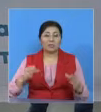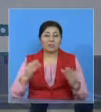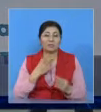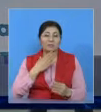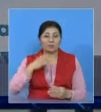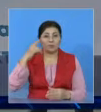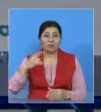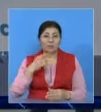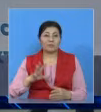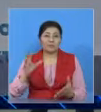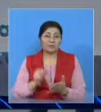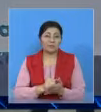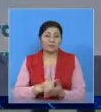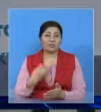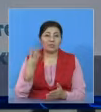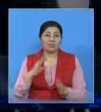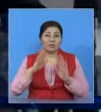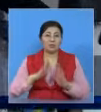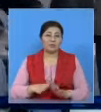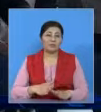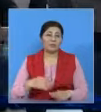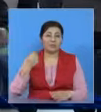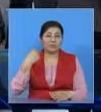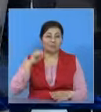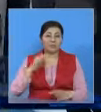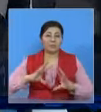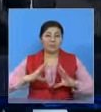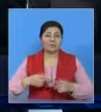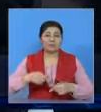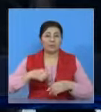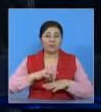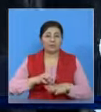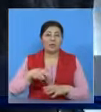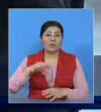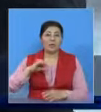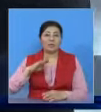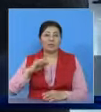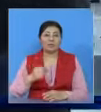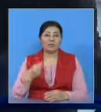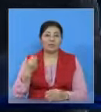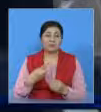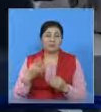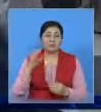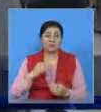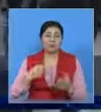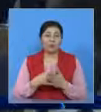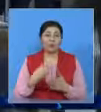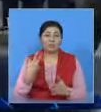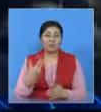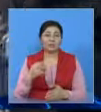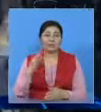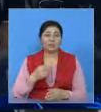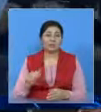сборная Казахстана заняла достойное 4-е место на чемпионате мира, прошедшем в Литве с 12 сентября по 3 октября.